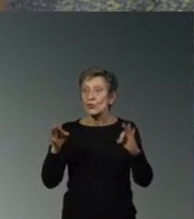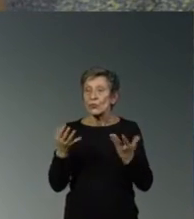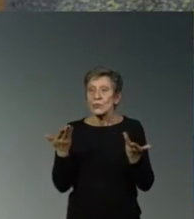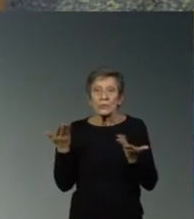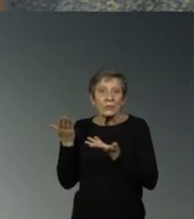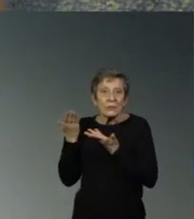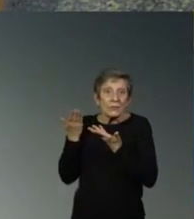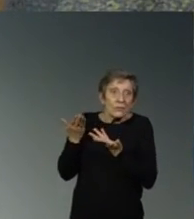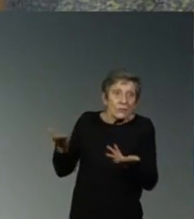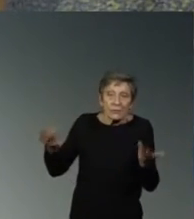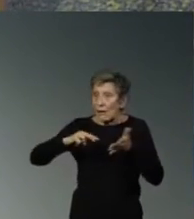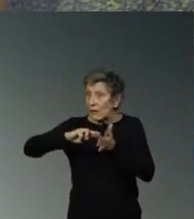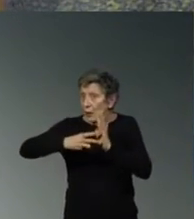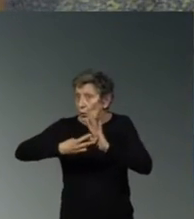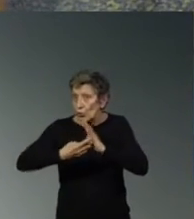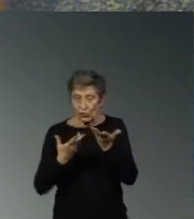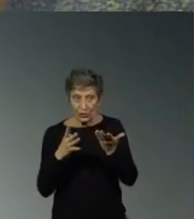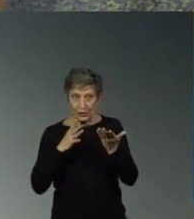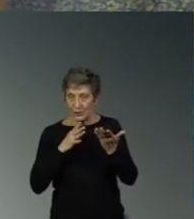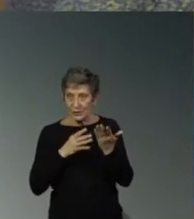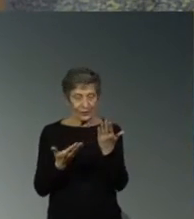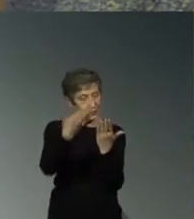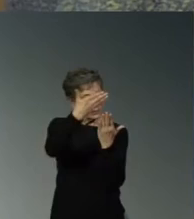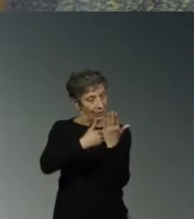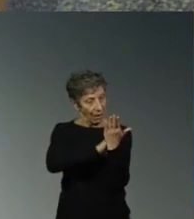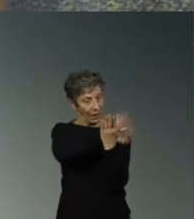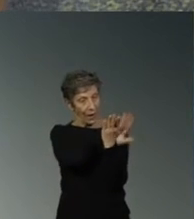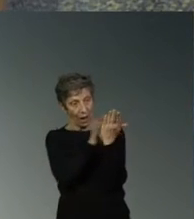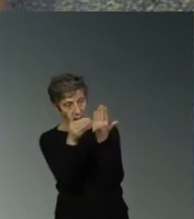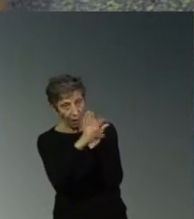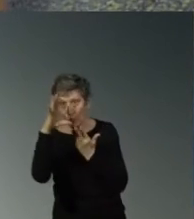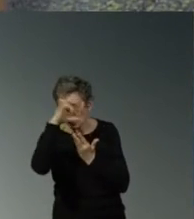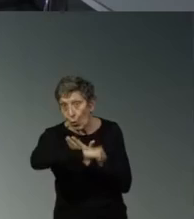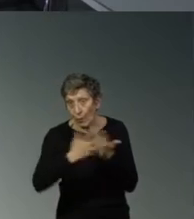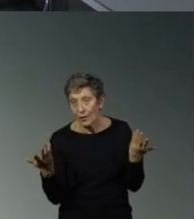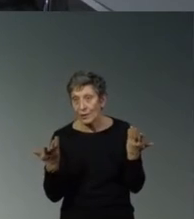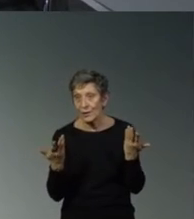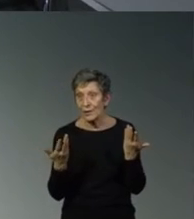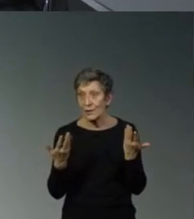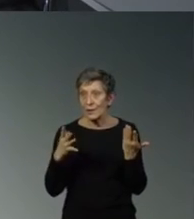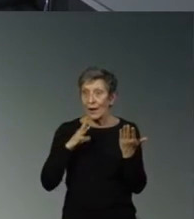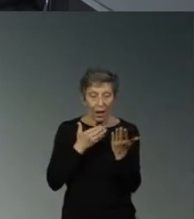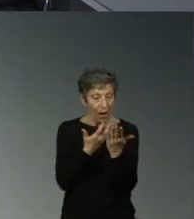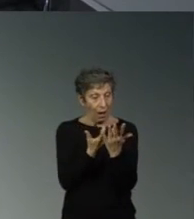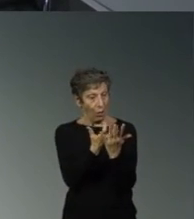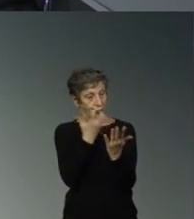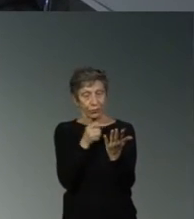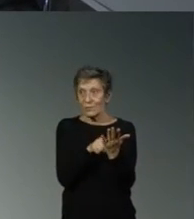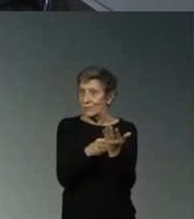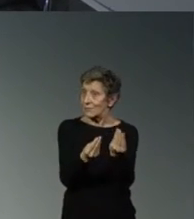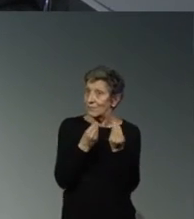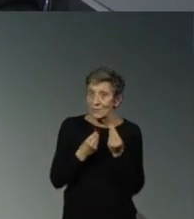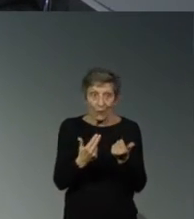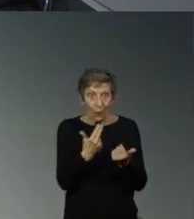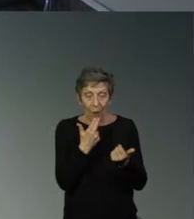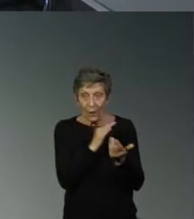la technologie, elle a une face obscure et une face claire. Et donc, voilà, il y a des merveilles qui sont permises par elle, et puis il y a des dangers qui